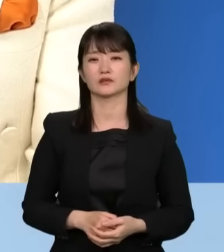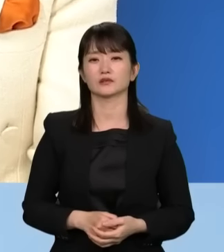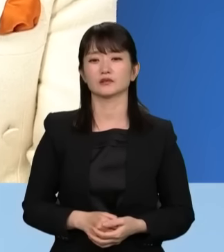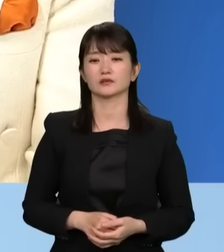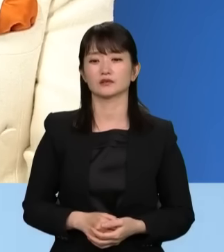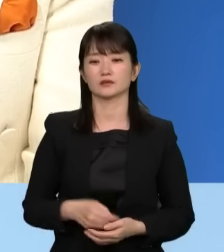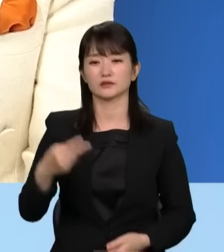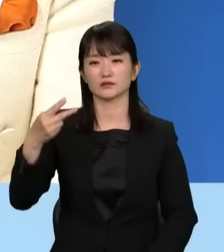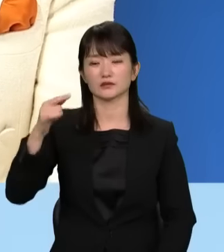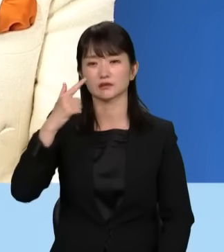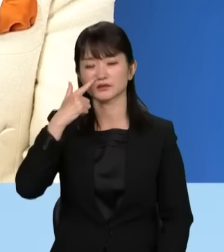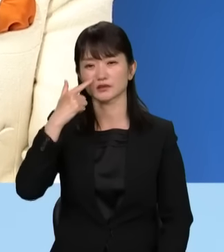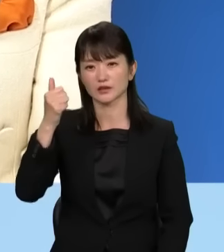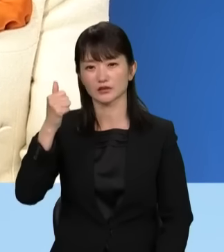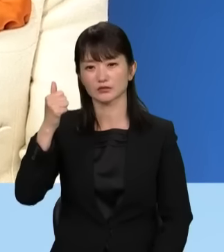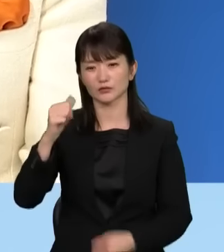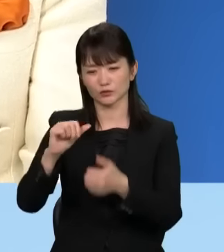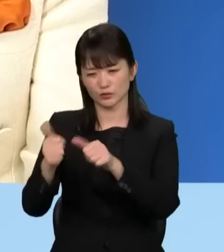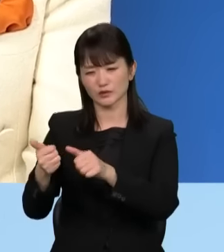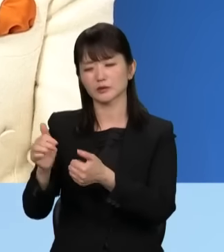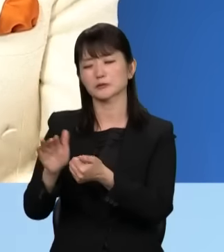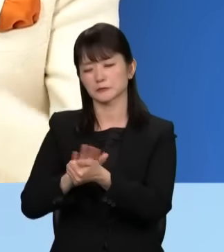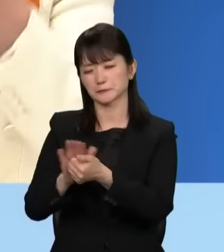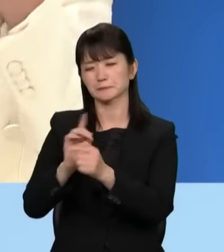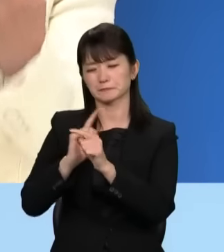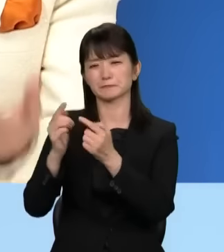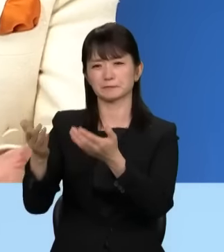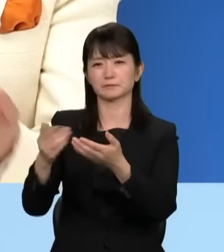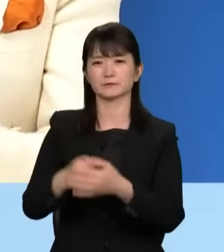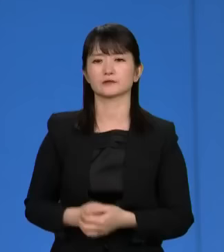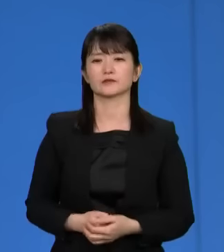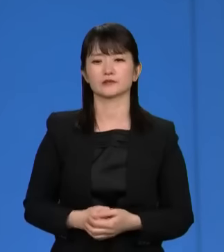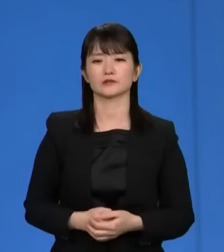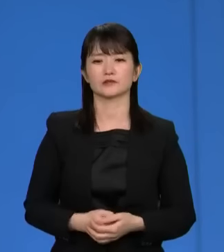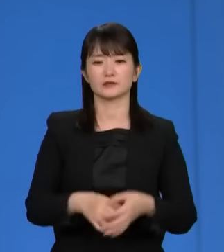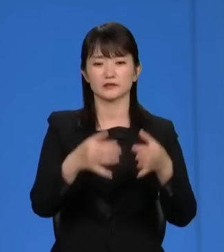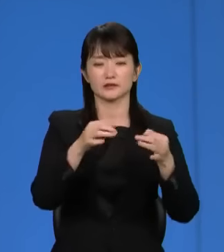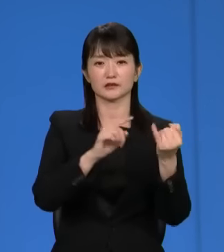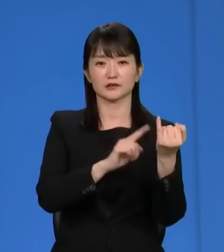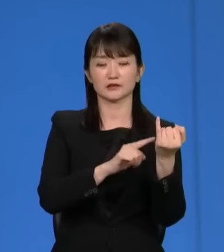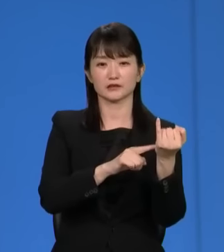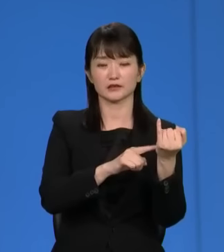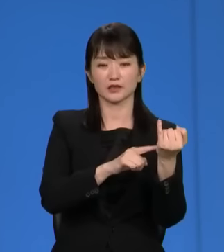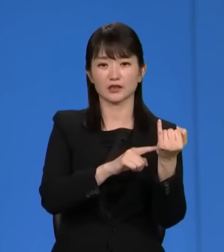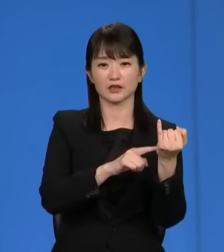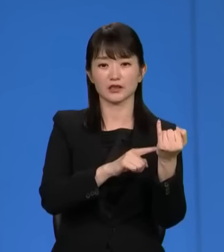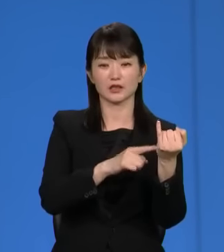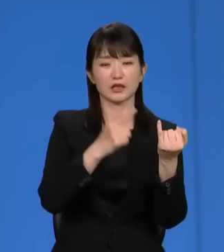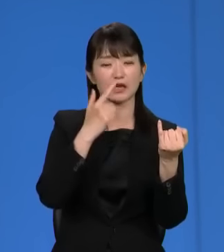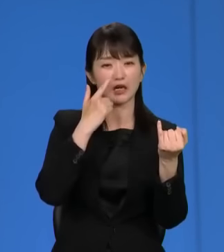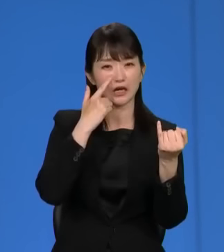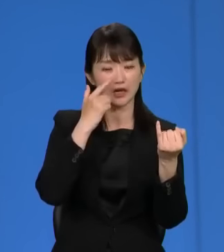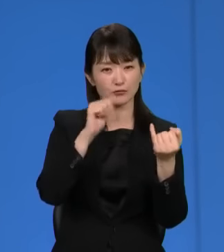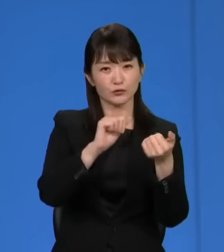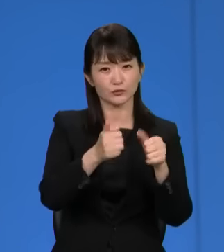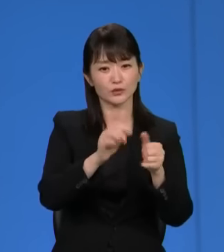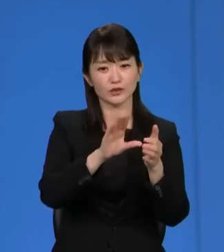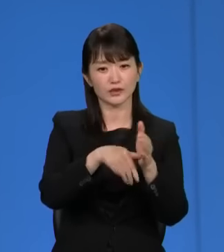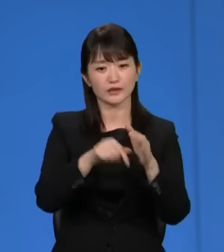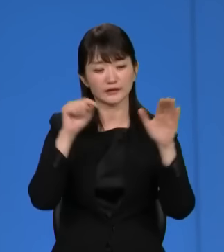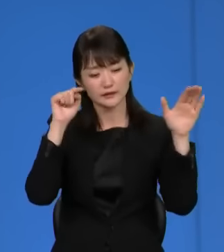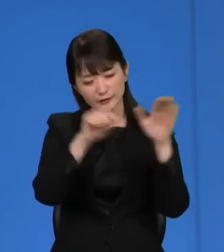부상에 대해서 위로에 대한 말씀하셨고요 기존에 그 여사의 시부상 때도 제가 갔었고 힘에 있었기